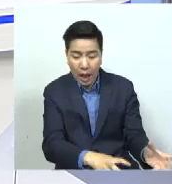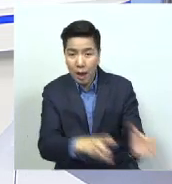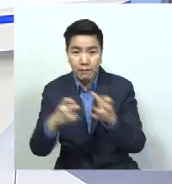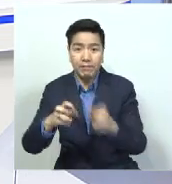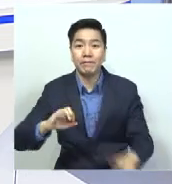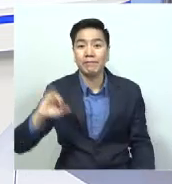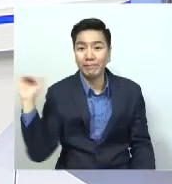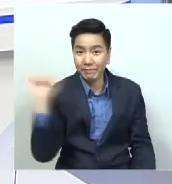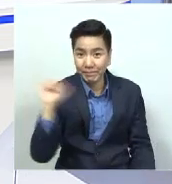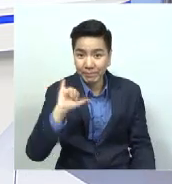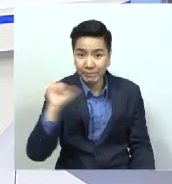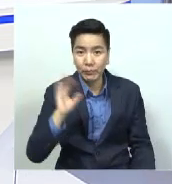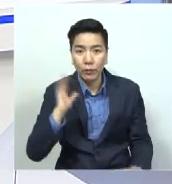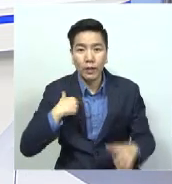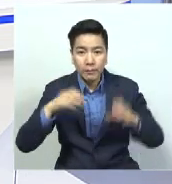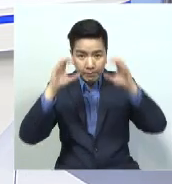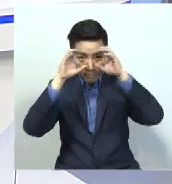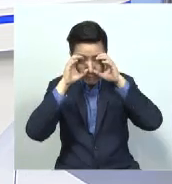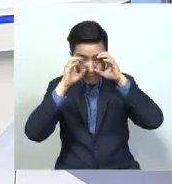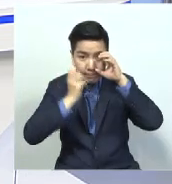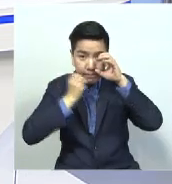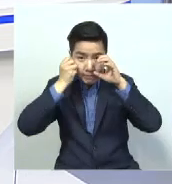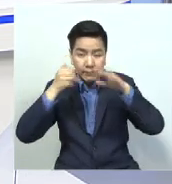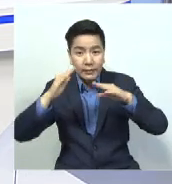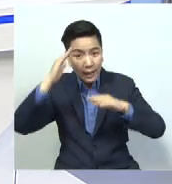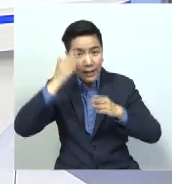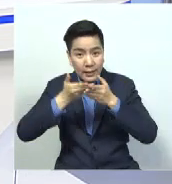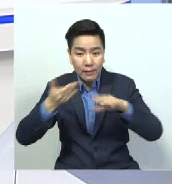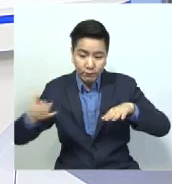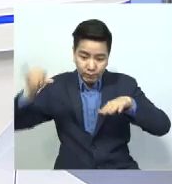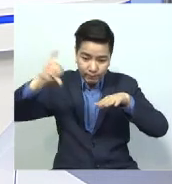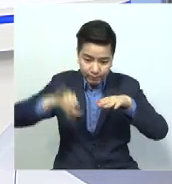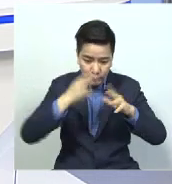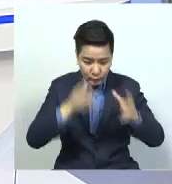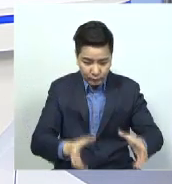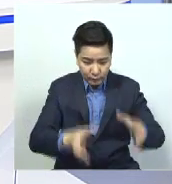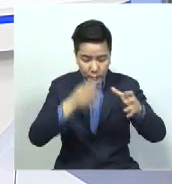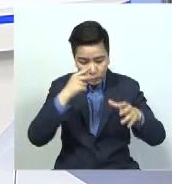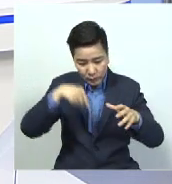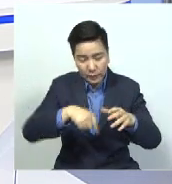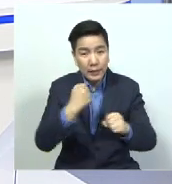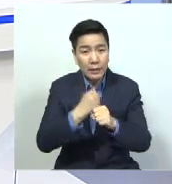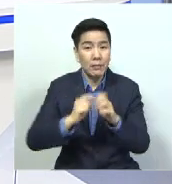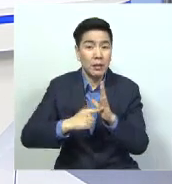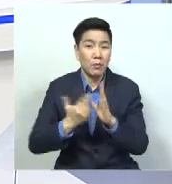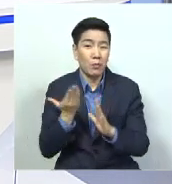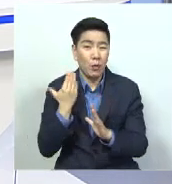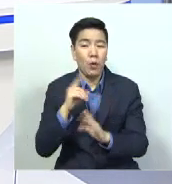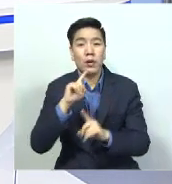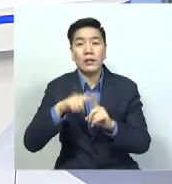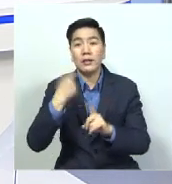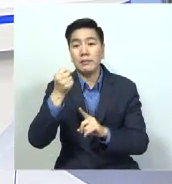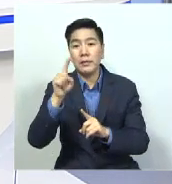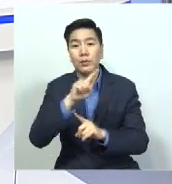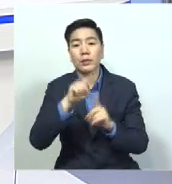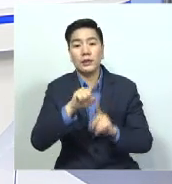กู้นะคะและจากการที่นักประดาน้ำจากกรมสรรพาวุธทหารเรือสำรวจบริเวณต่อหม้อใต้สะพานซึ่งเขาทำกันมาตั้งแต่28พ